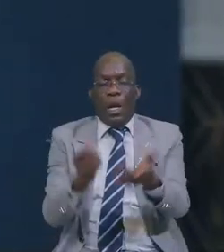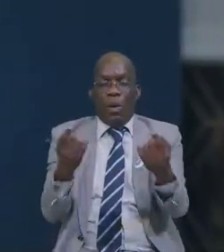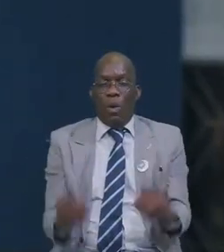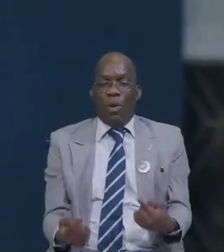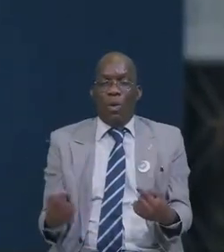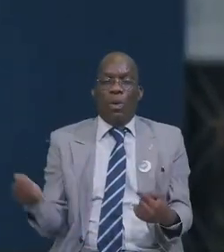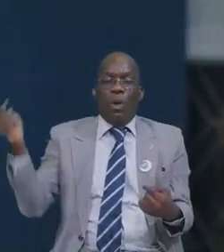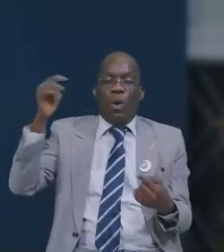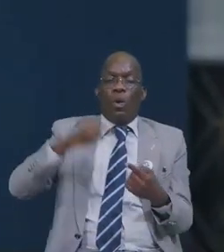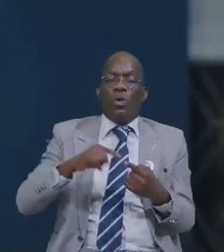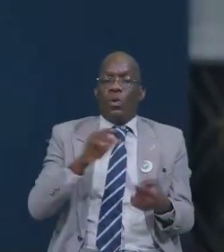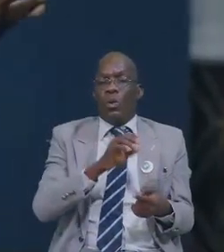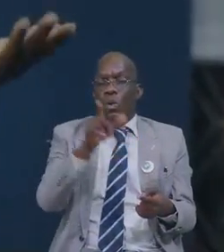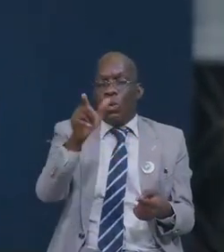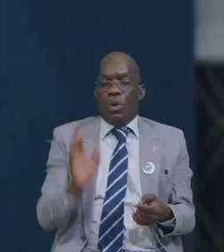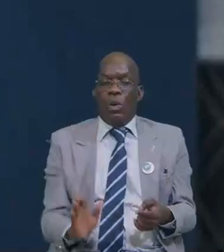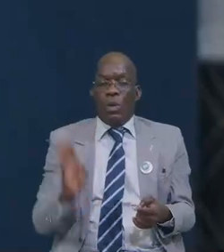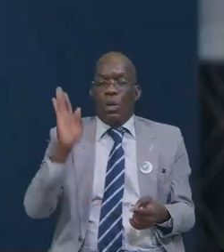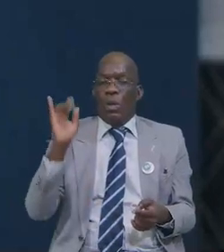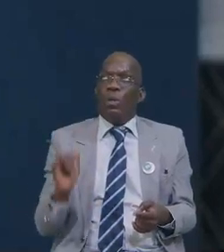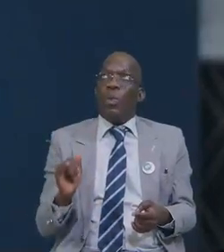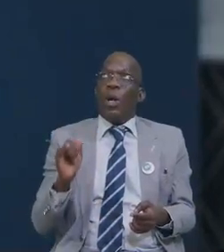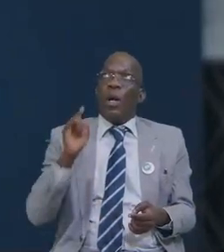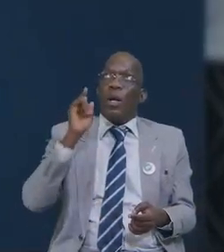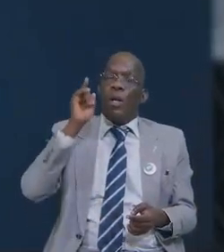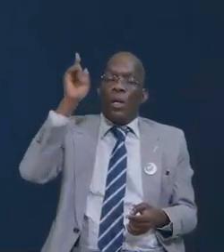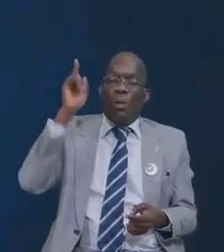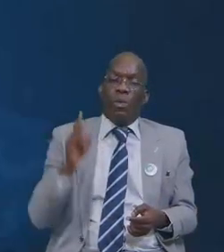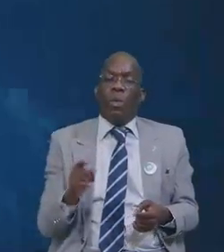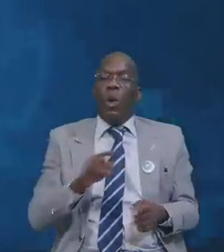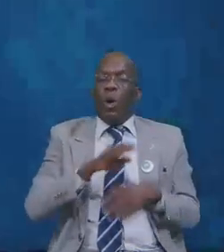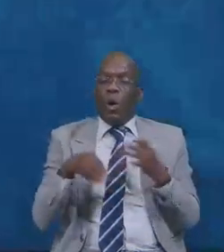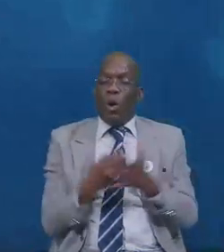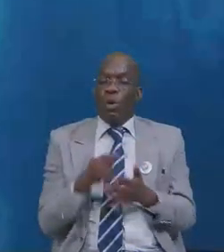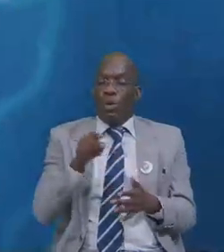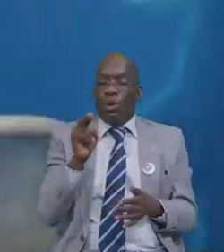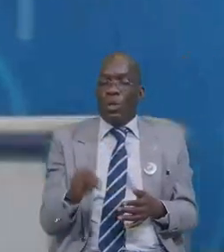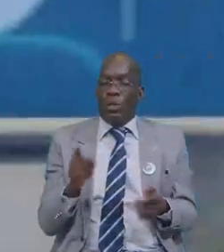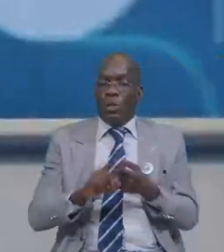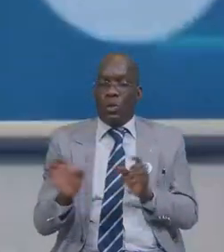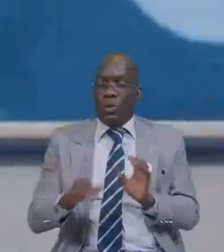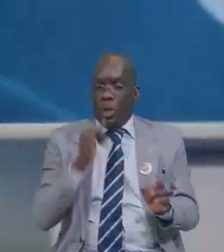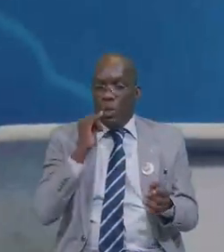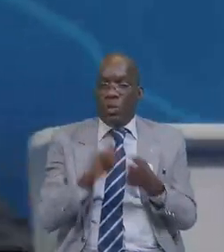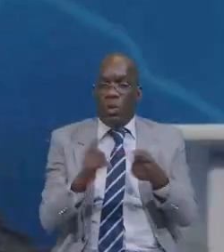Dieu par lui. Tout ce qu'il te faut faire, c'est de venir.